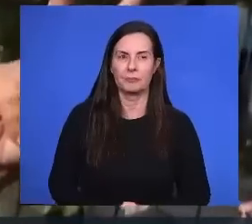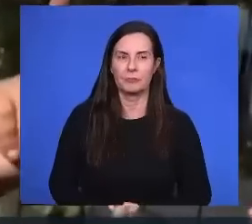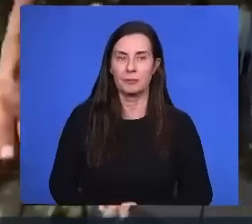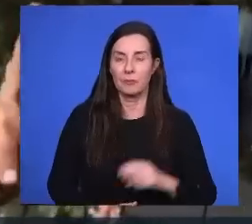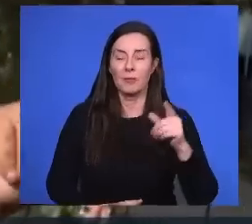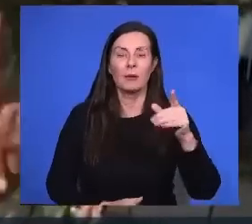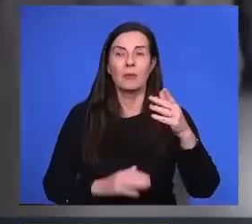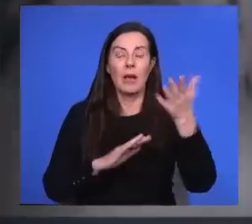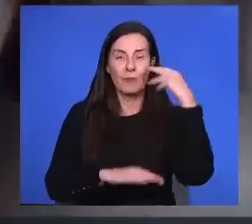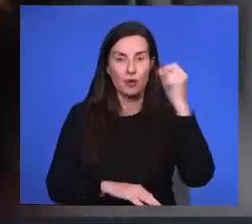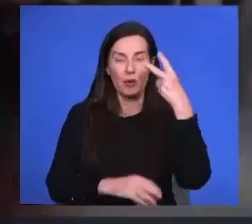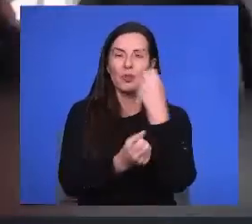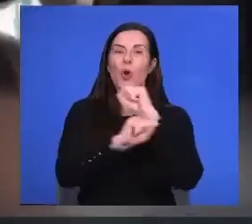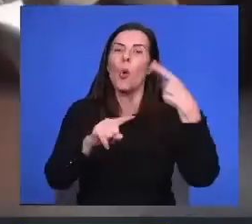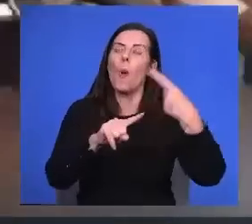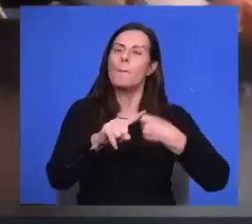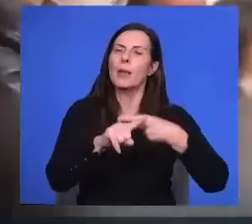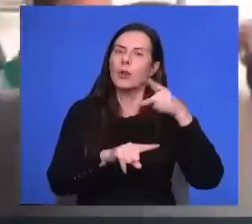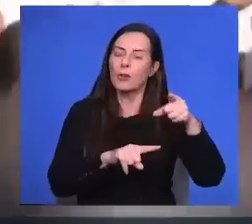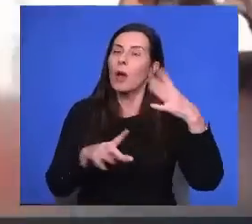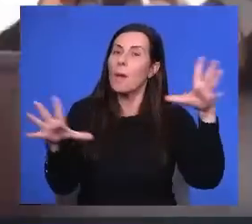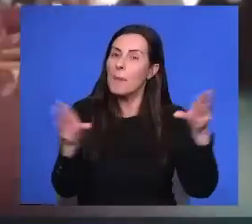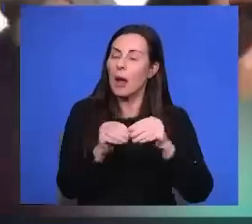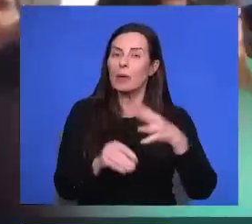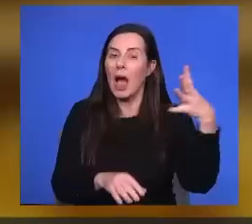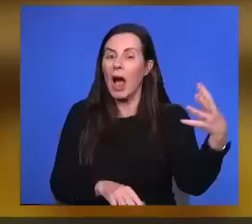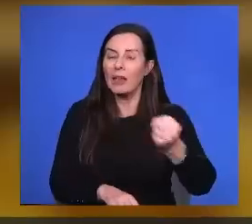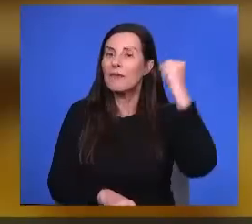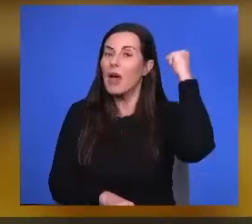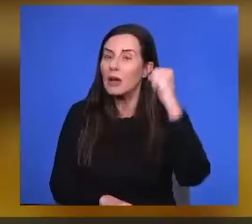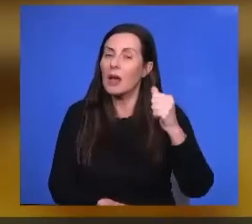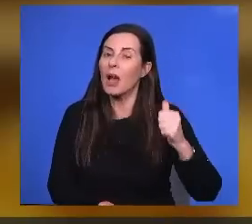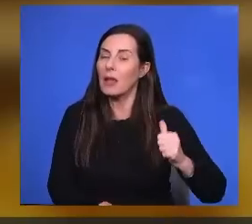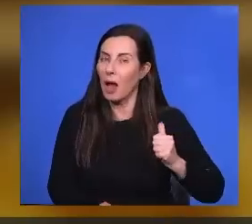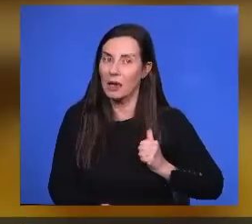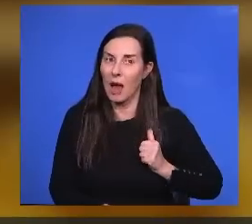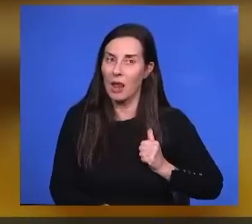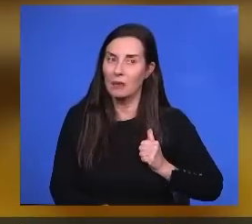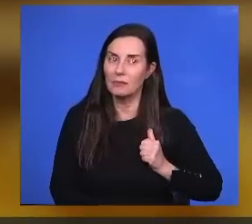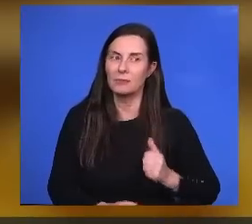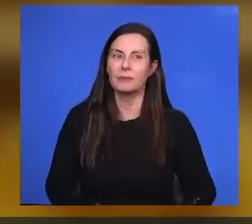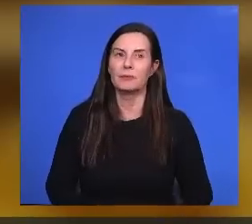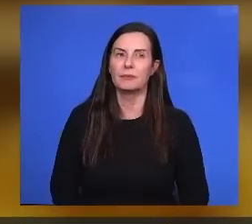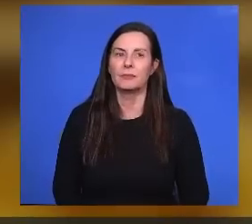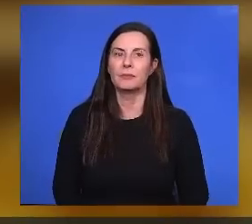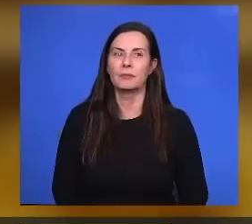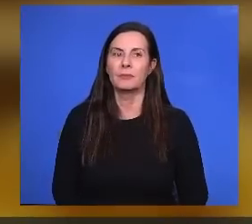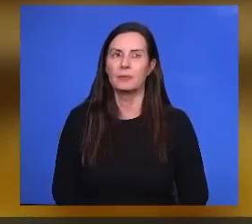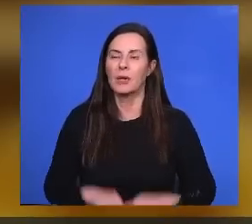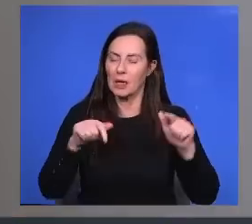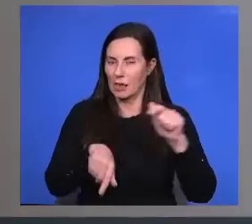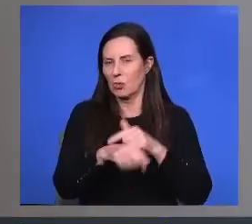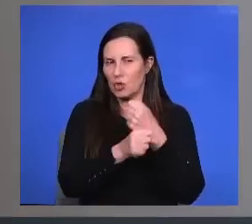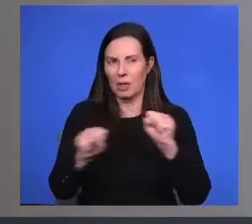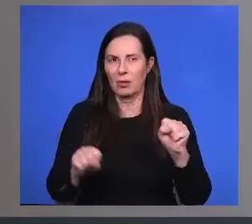שבועיים לאחר שחרורו של בן דודו קרים שביחד איתו חטף ורצח את החייל אברהם ברומברג. הגיע הזמן שישתחרר.